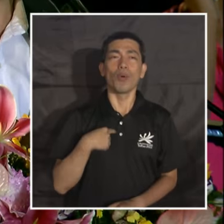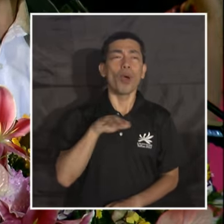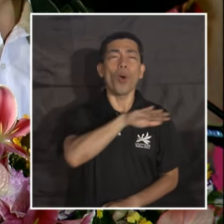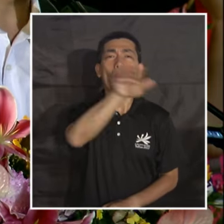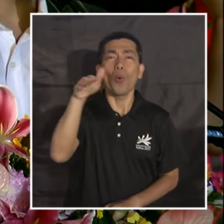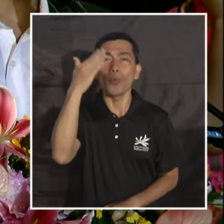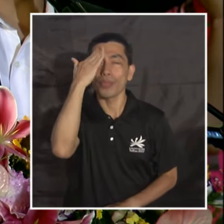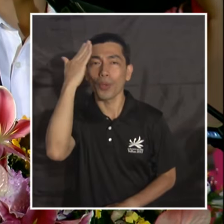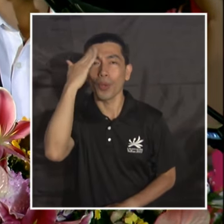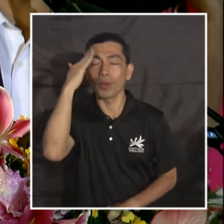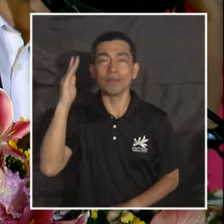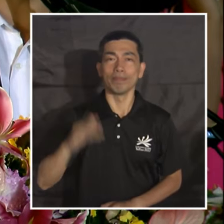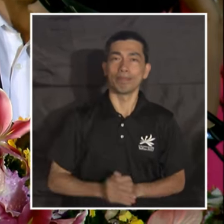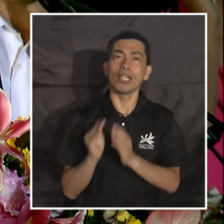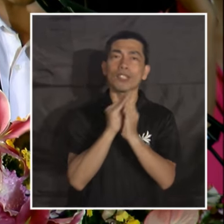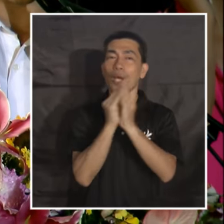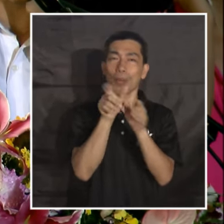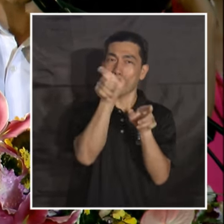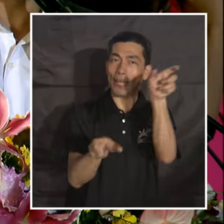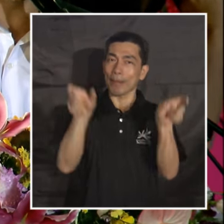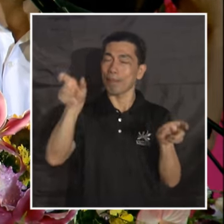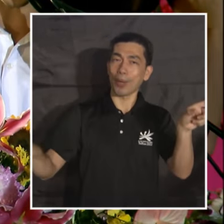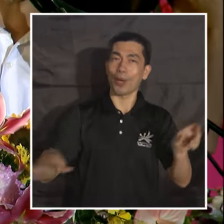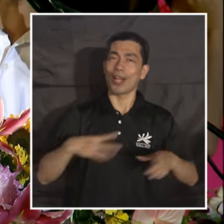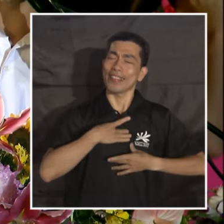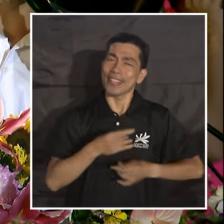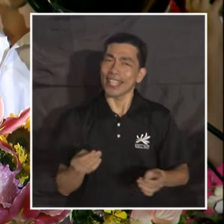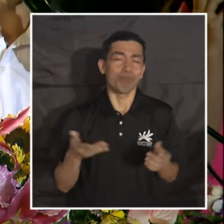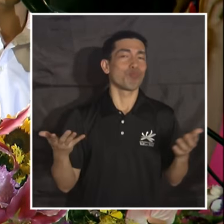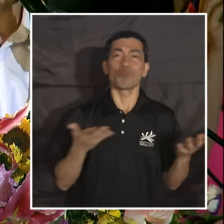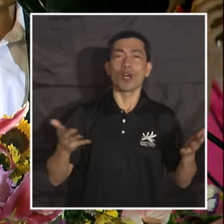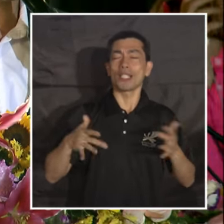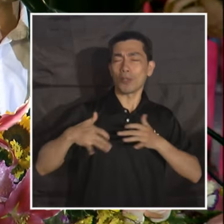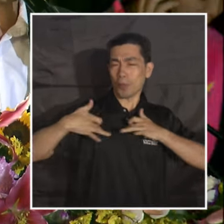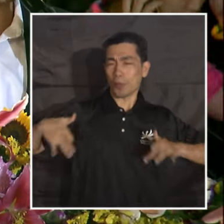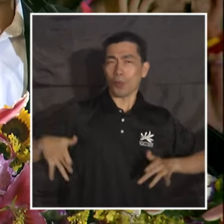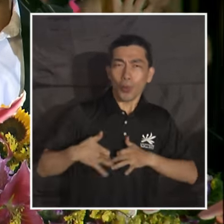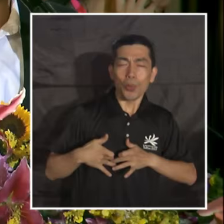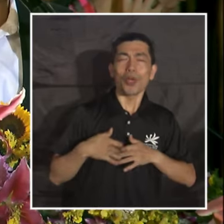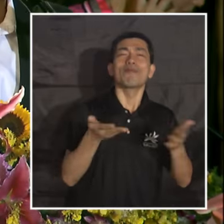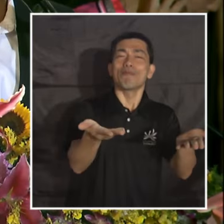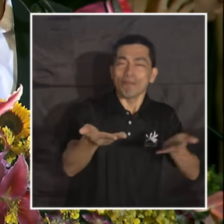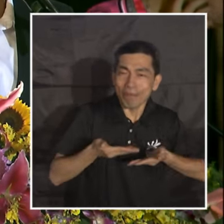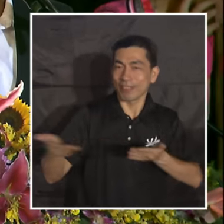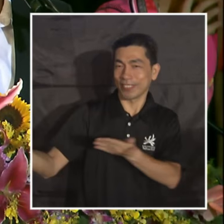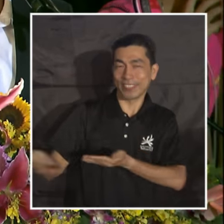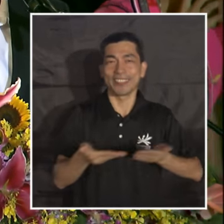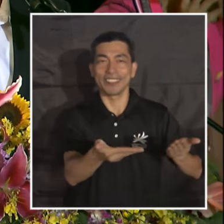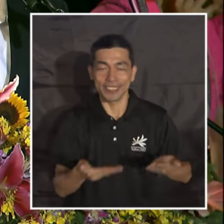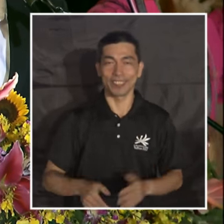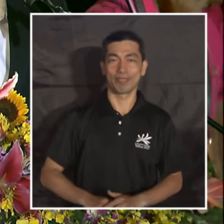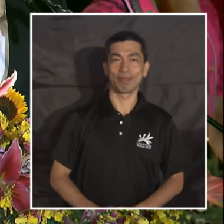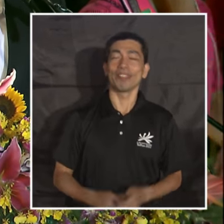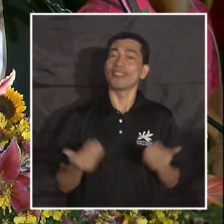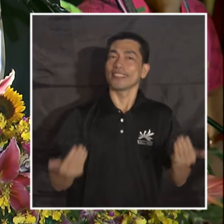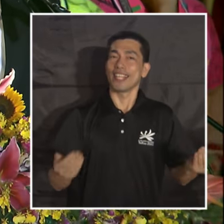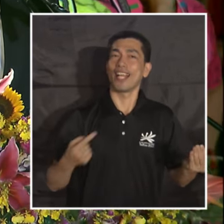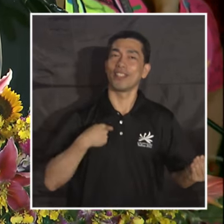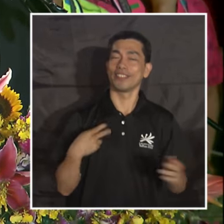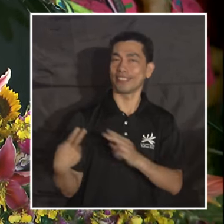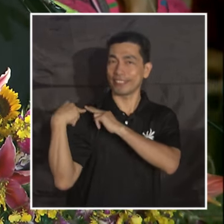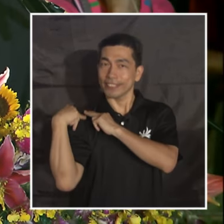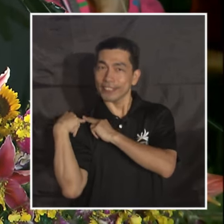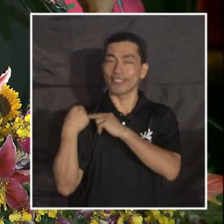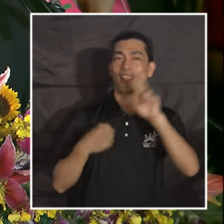来以好客以及团结闻名，而这一次承办2015年的亚太听障运动会也